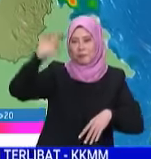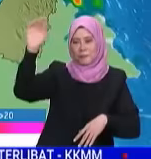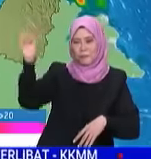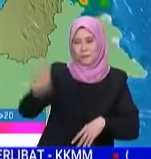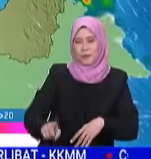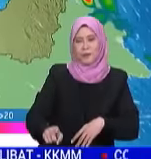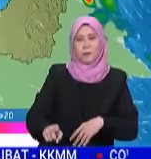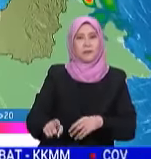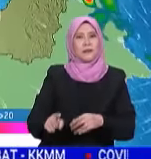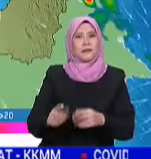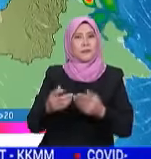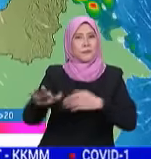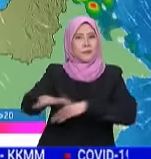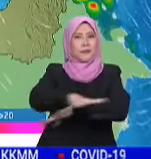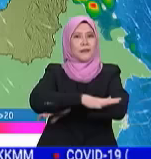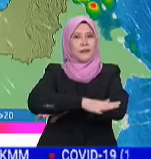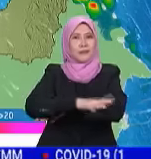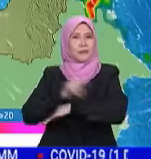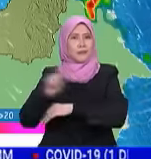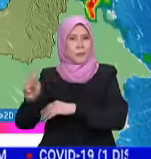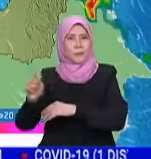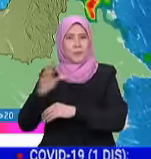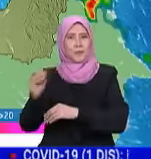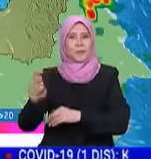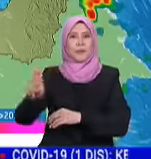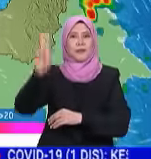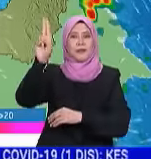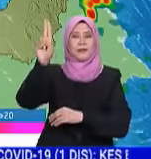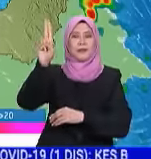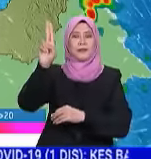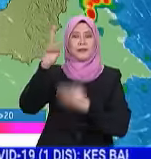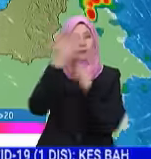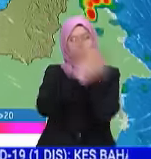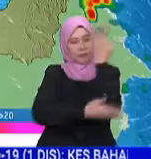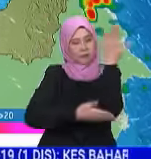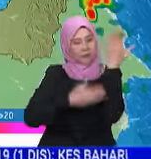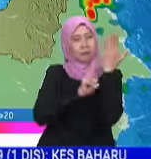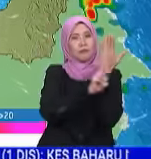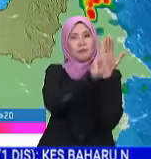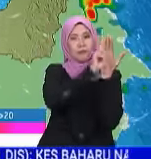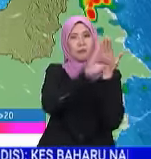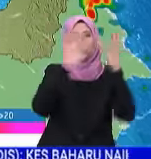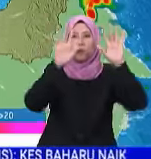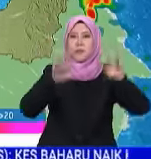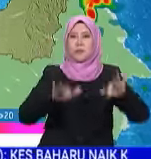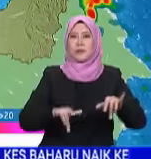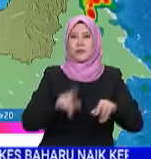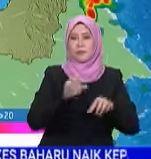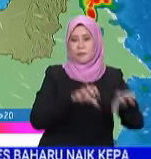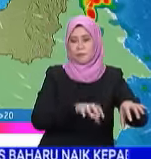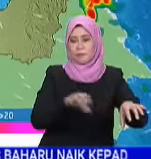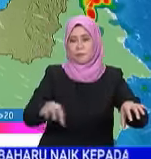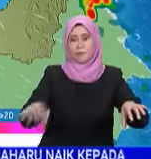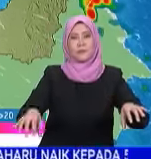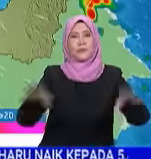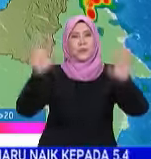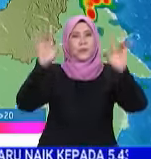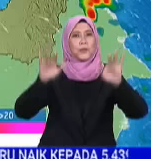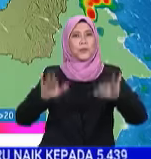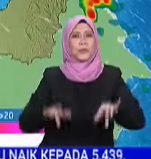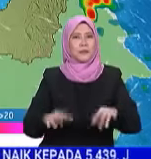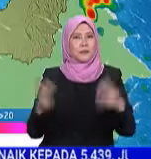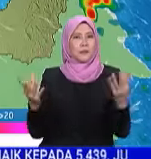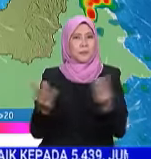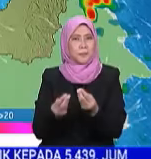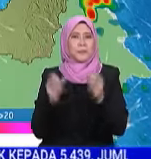petir boleh berlaku di pantai timur dan Utara semenanjung Malaysia diikuti hujan di satu dua tempat dengan taburan hujan yang